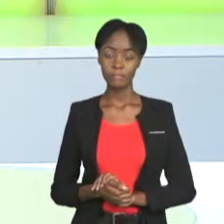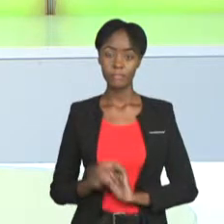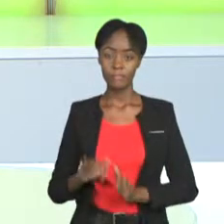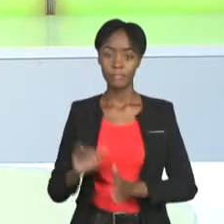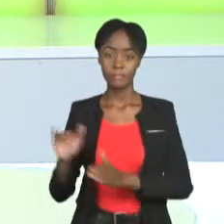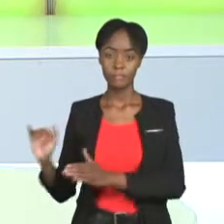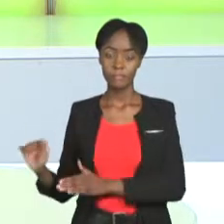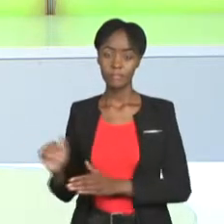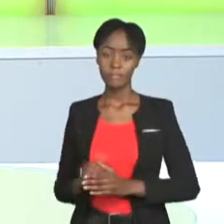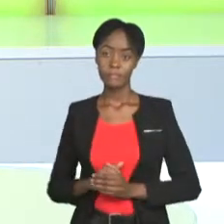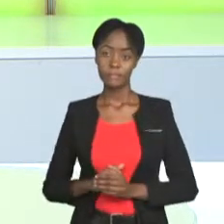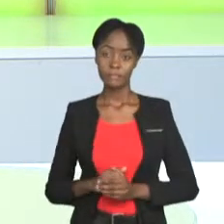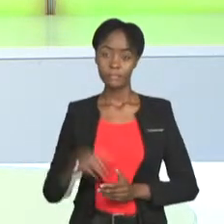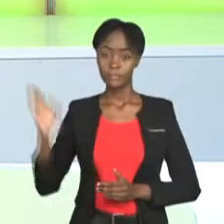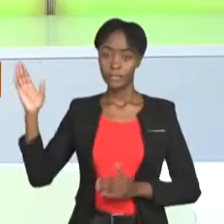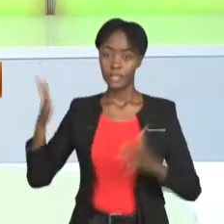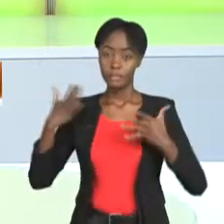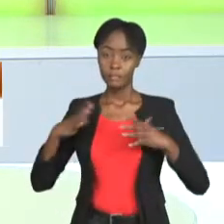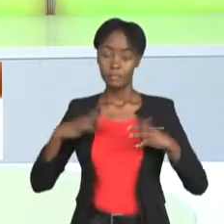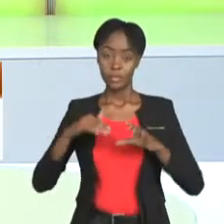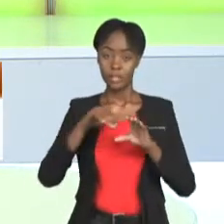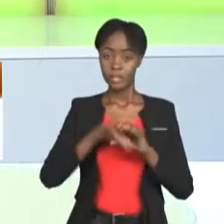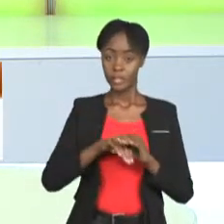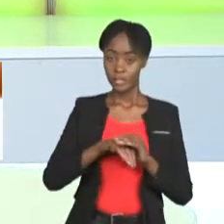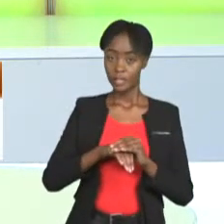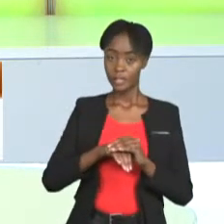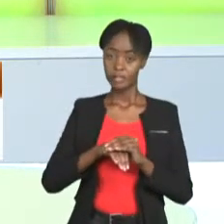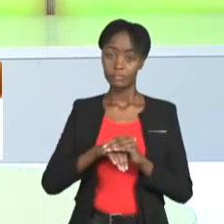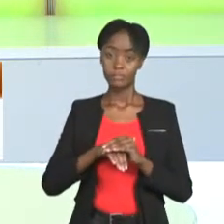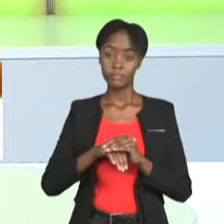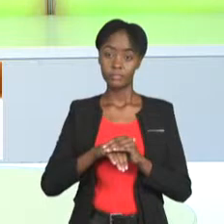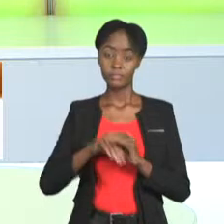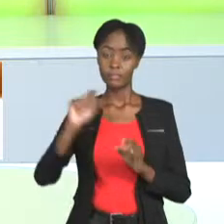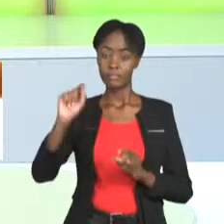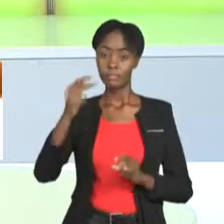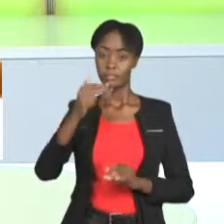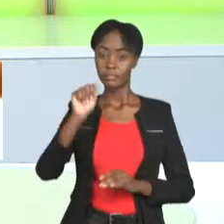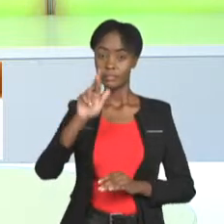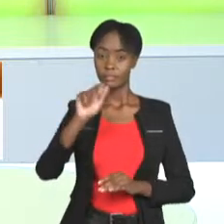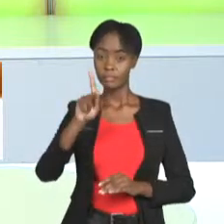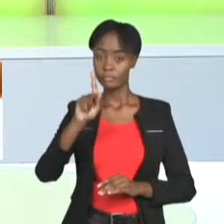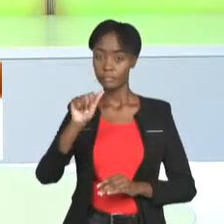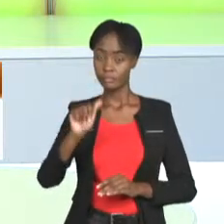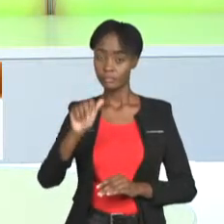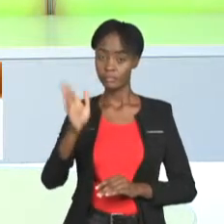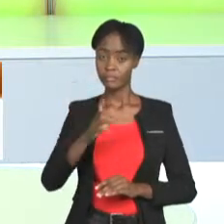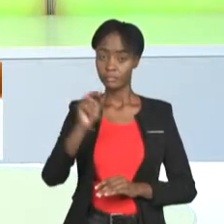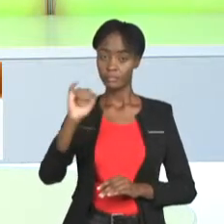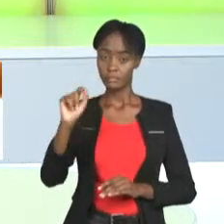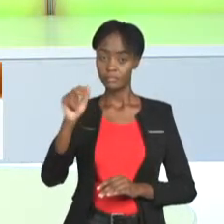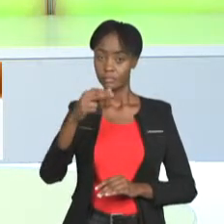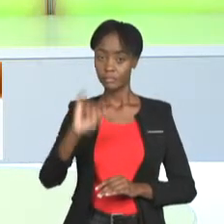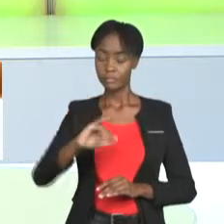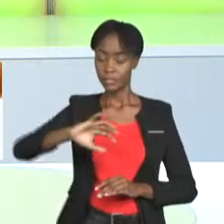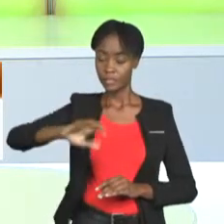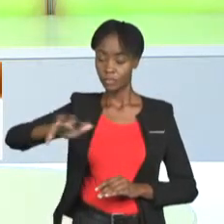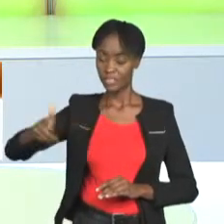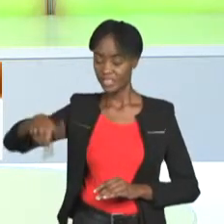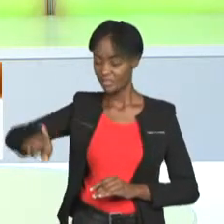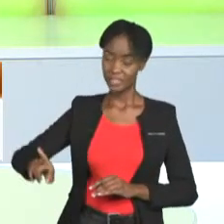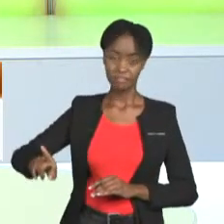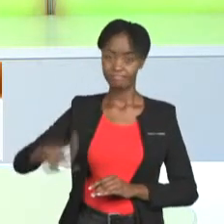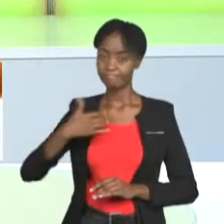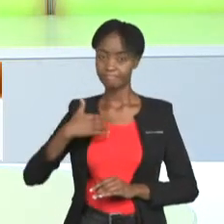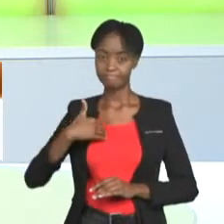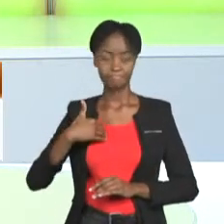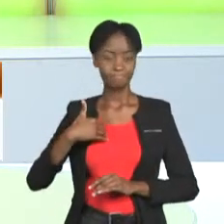Kwingineko, wakazi wa Thanatu, wadi ya Mukothima, kaunti ya Tharaka Nithi, sasa wanakabiliwa na nzige ambao wamevamia